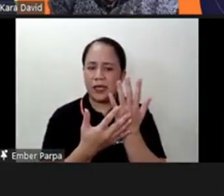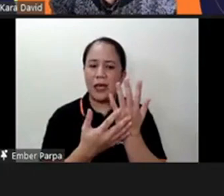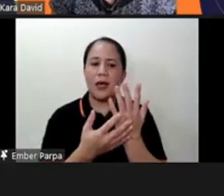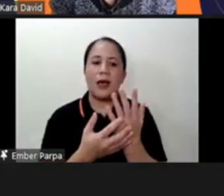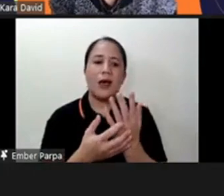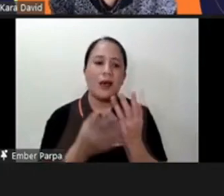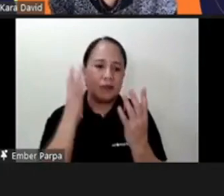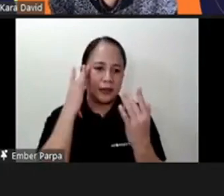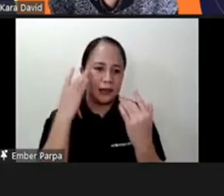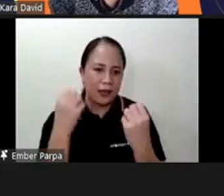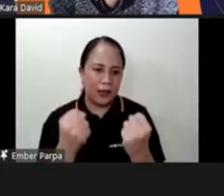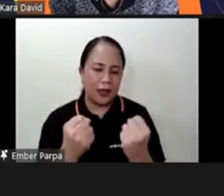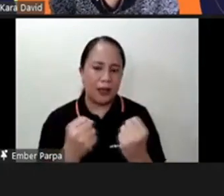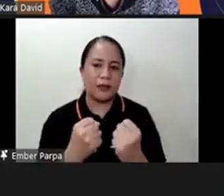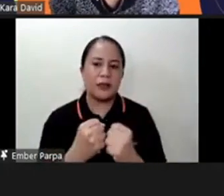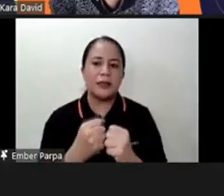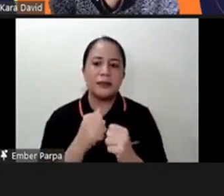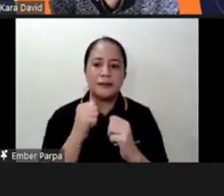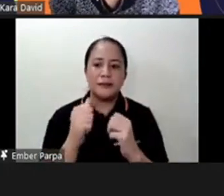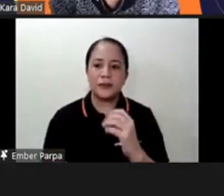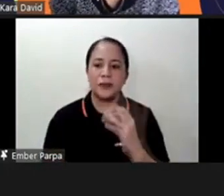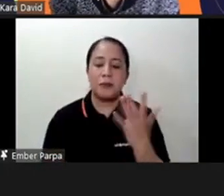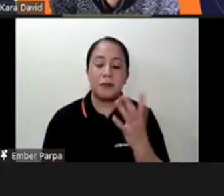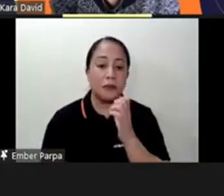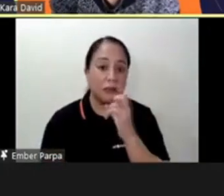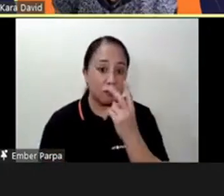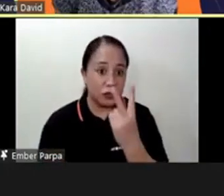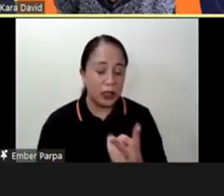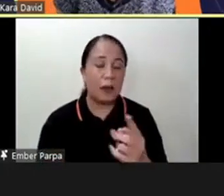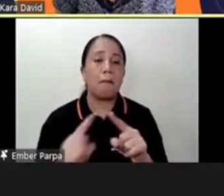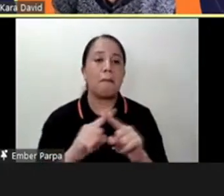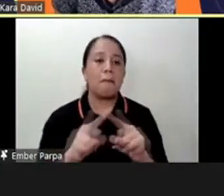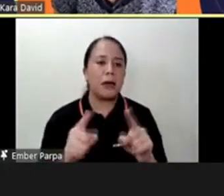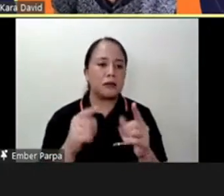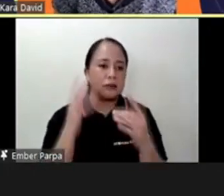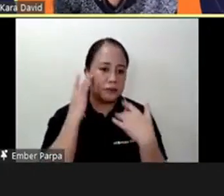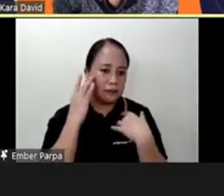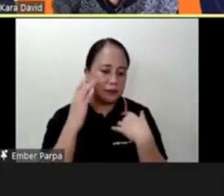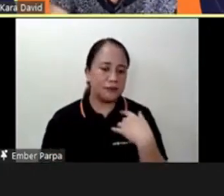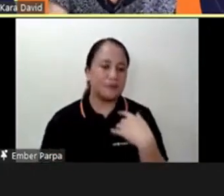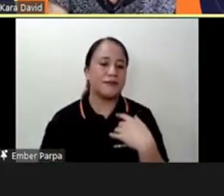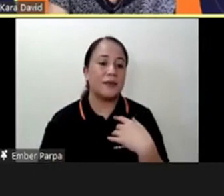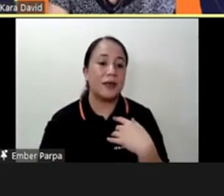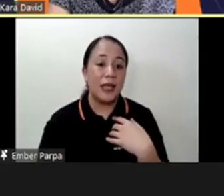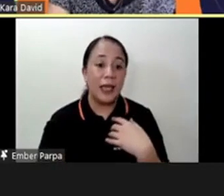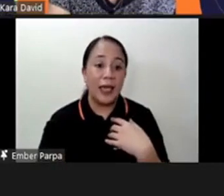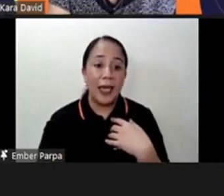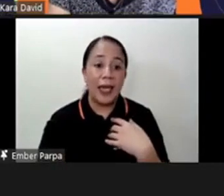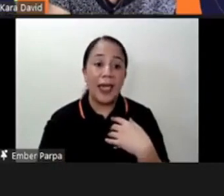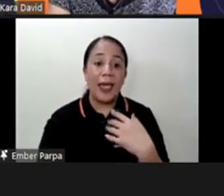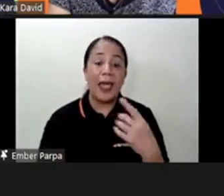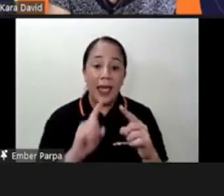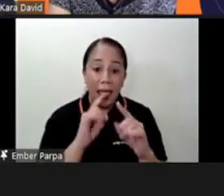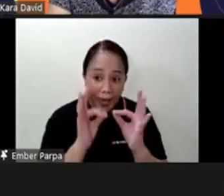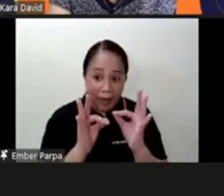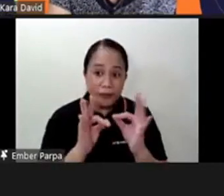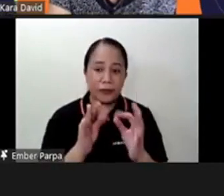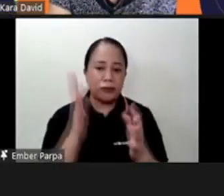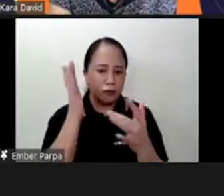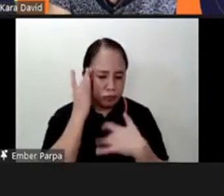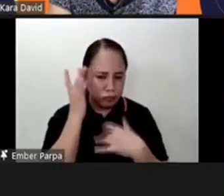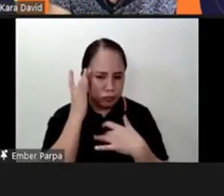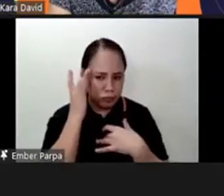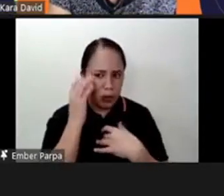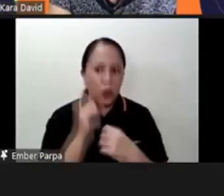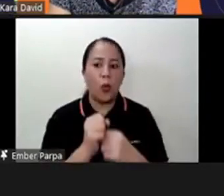Meaning, nasa denial. So baka hindi mo makita, pero nagkakasakit. So, pag nagiging masakitin ka na, or parating masakit